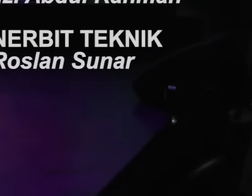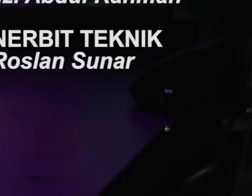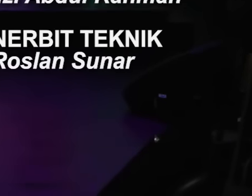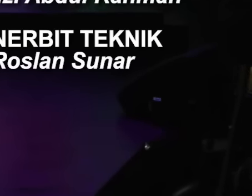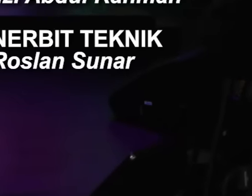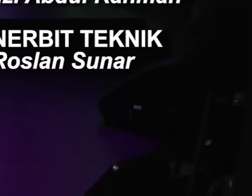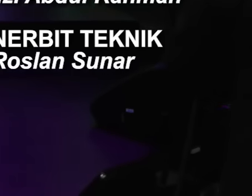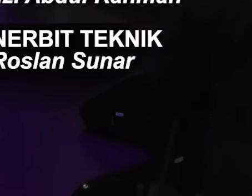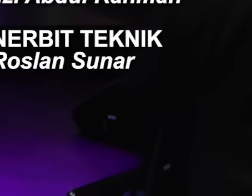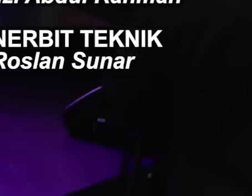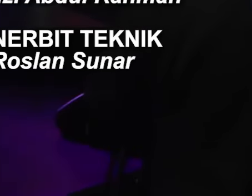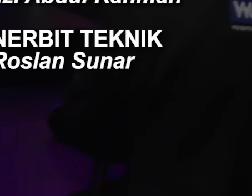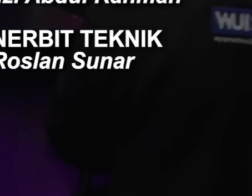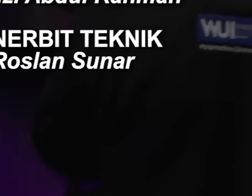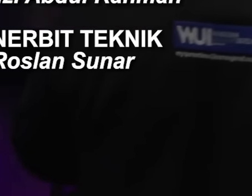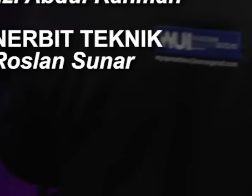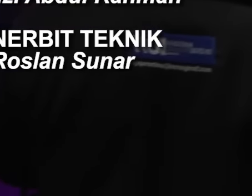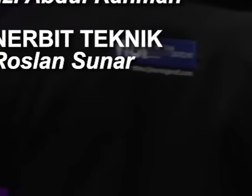minhu ma